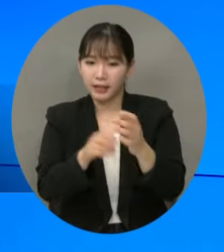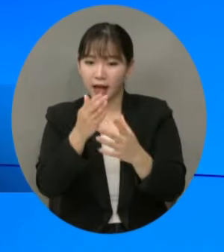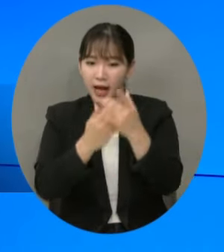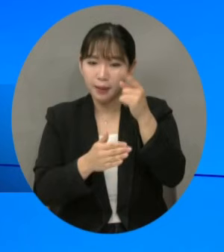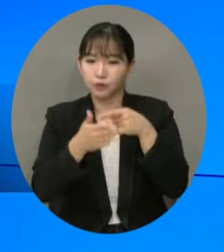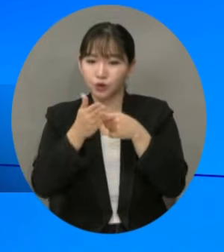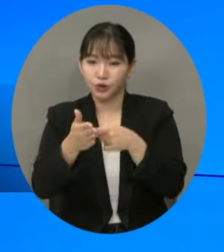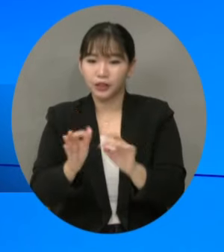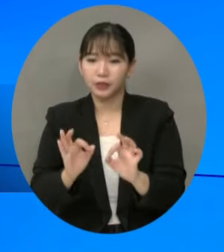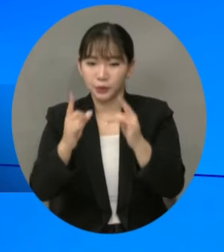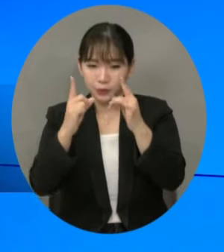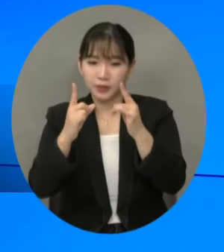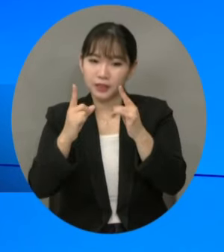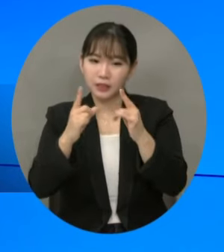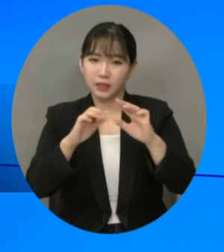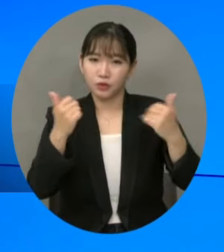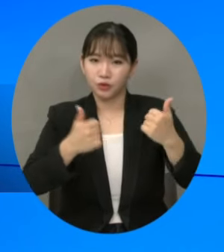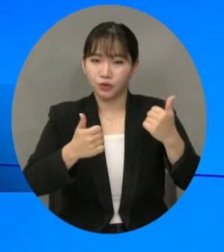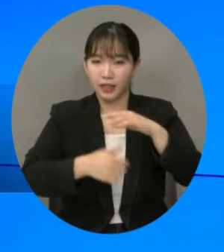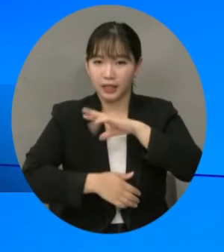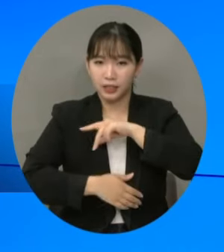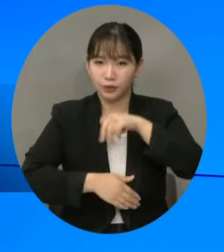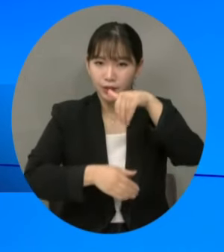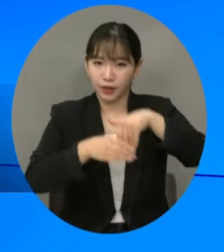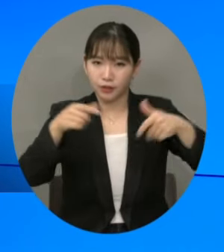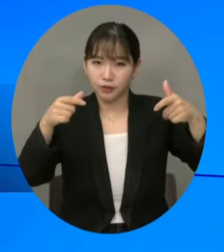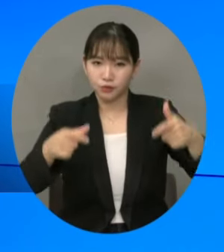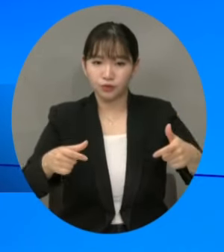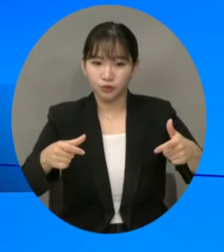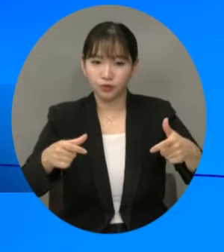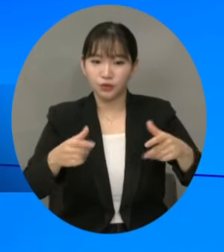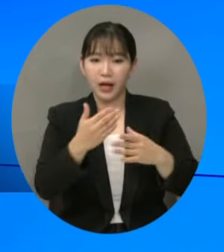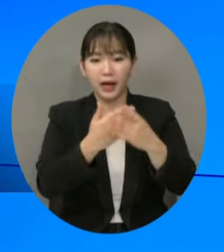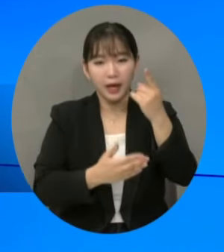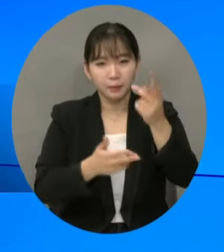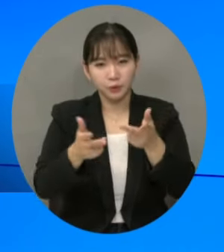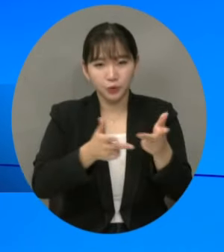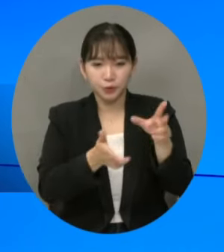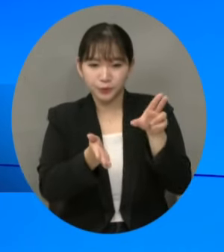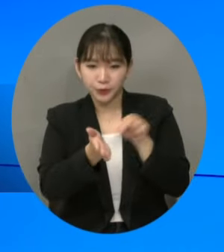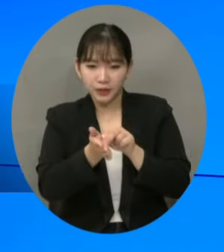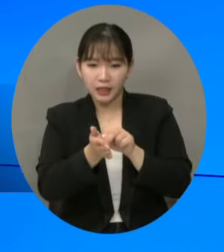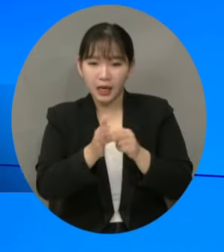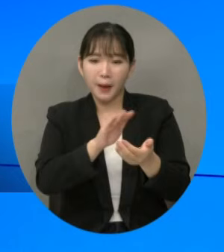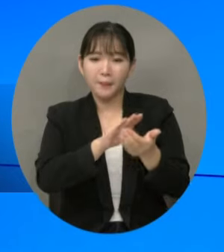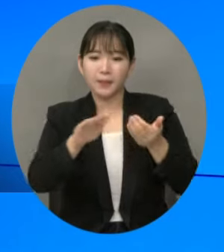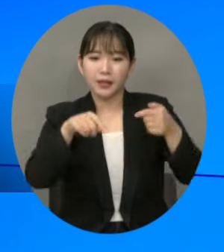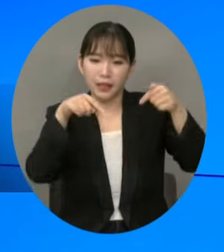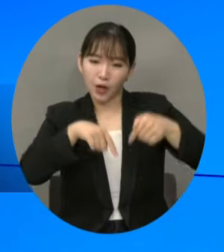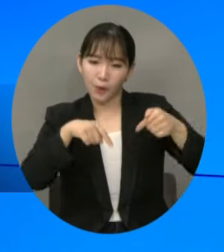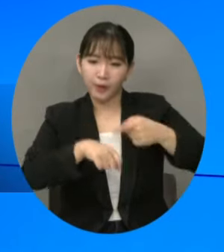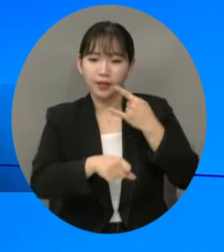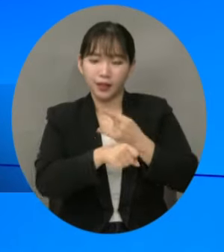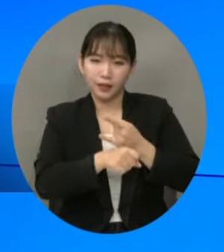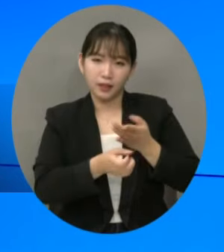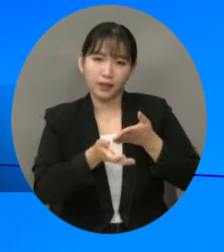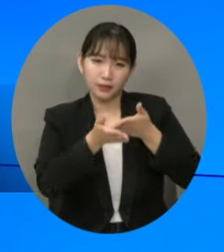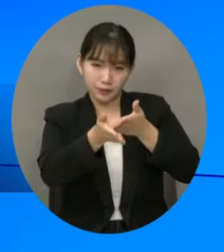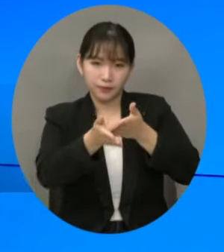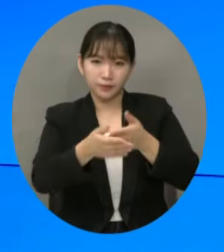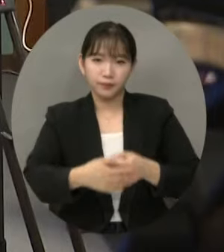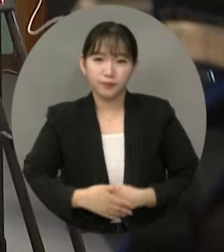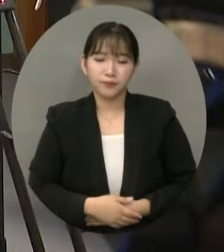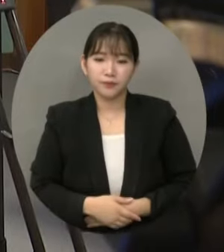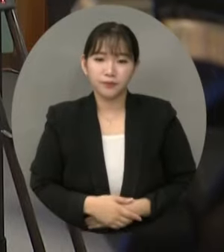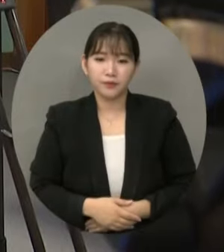통합 추진과 병행하여 국회의원 선거구 통합 조정 문제를 미리 협의하길